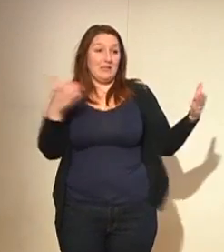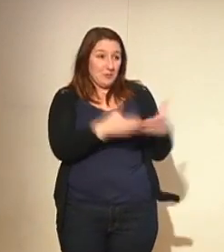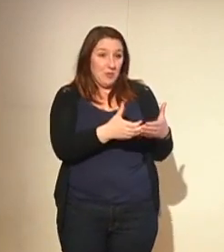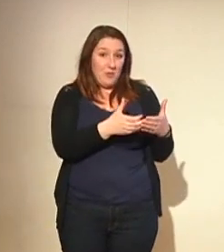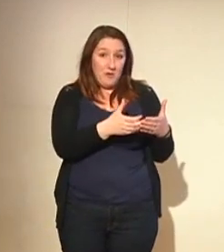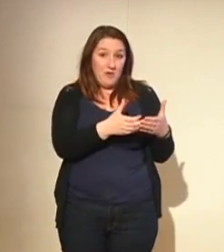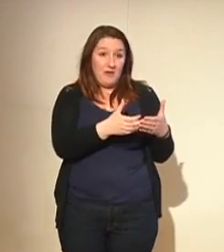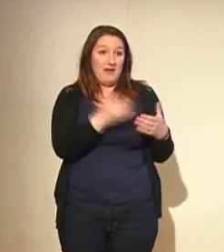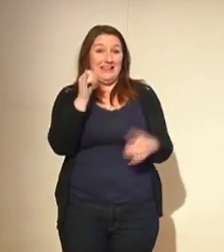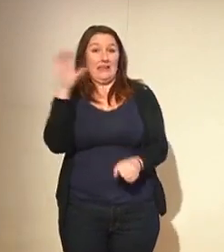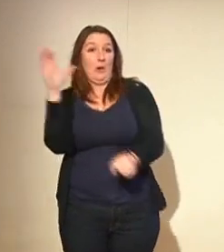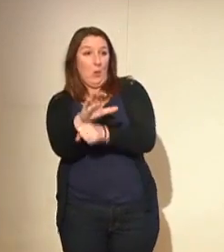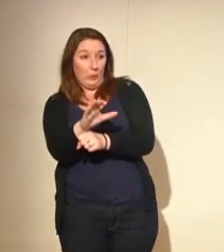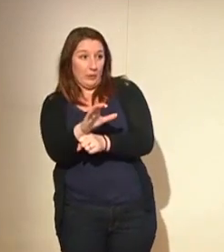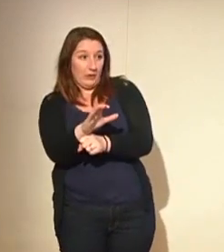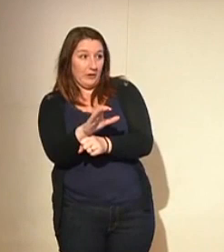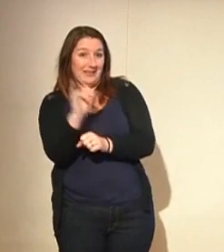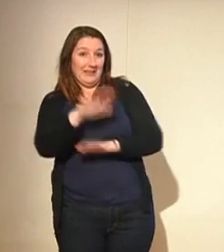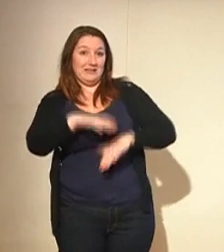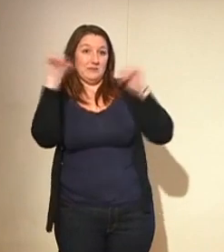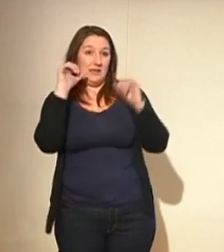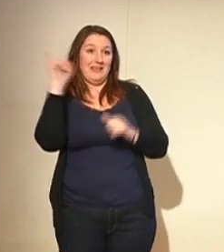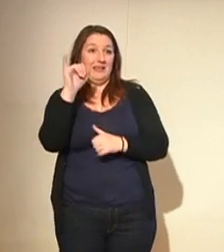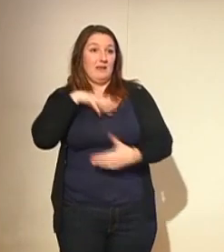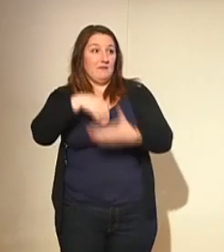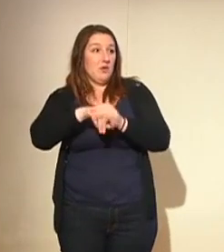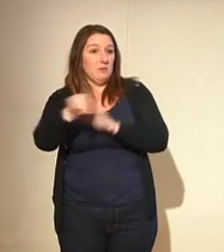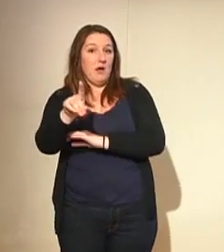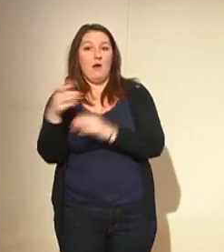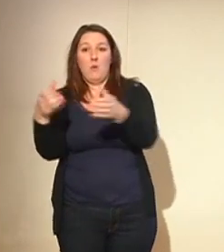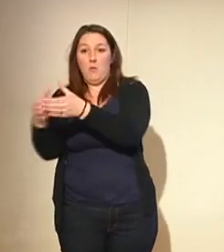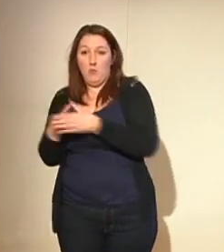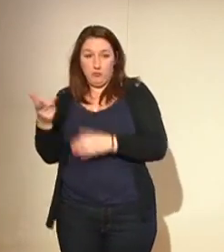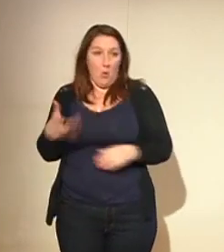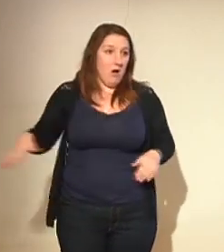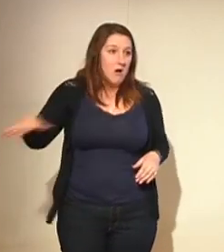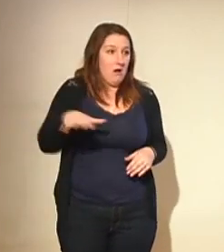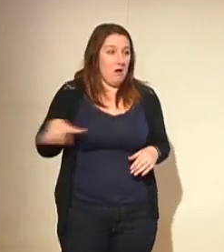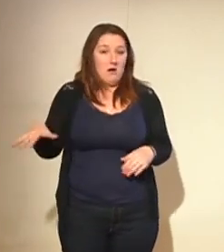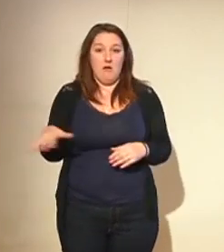rassemblement qui est contre qui s'abstient qui ne prend pas part au vote les trois autres